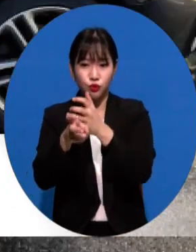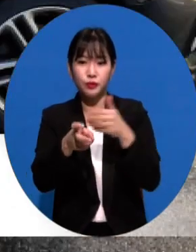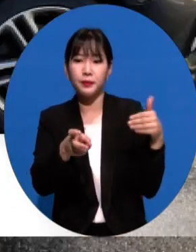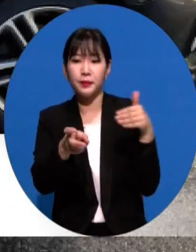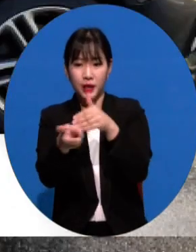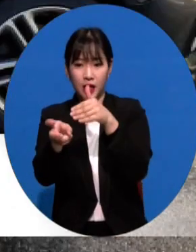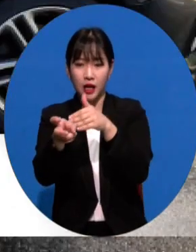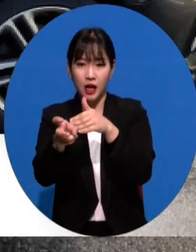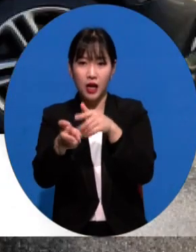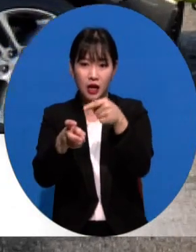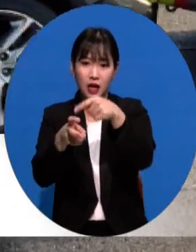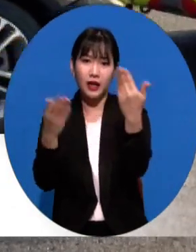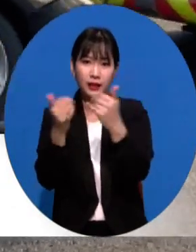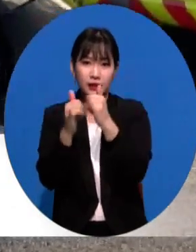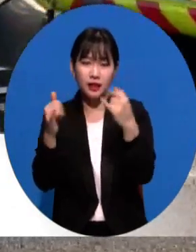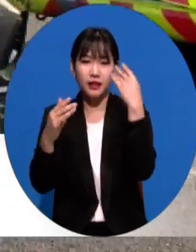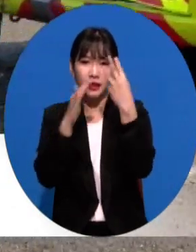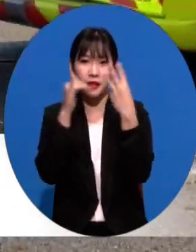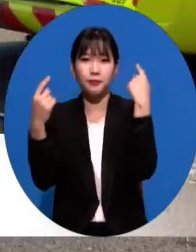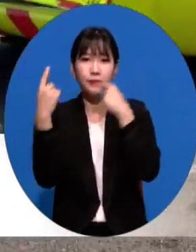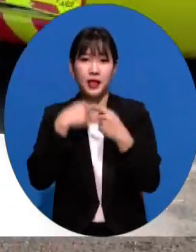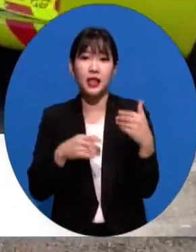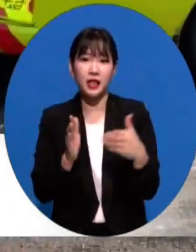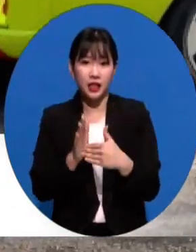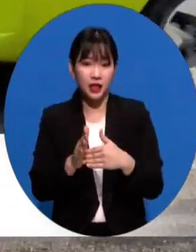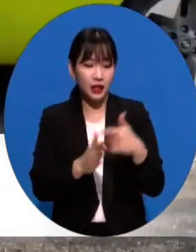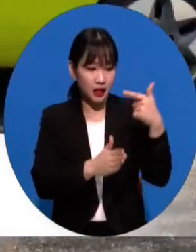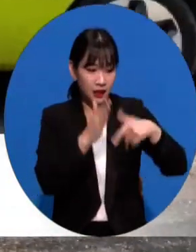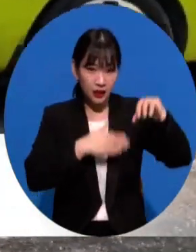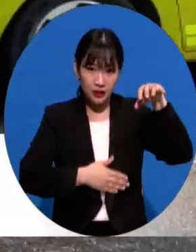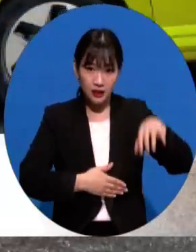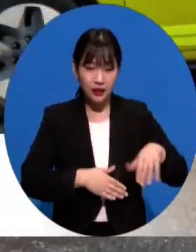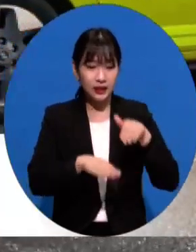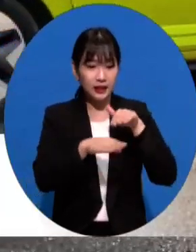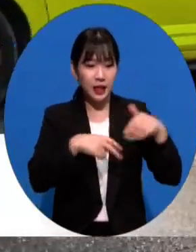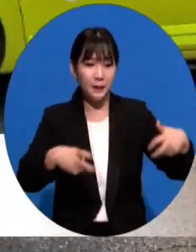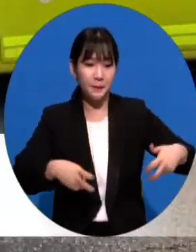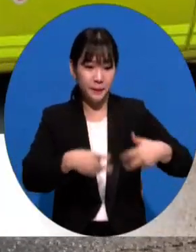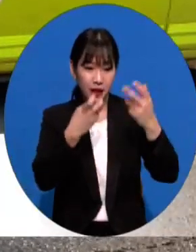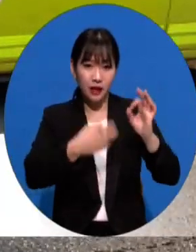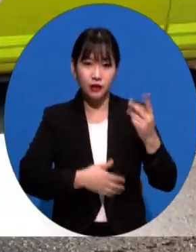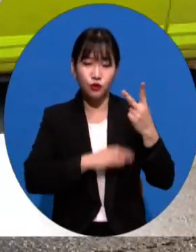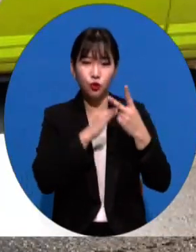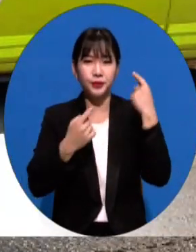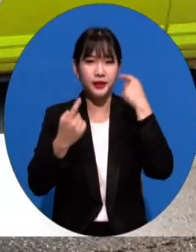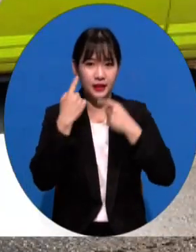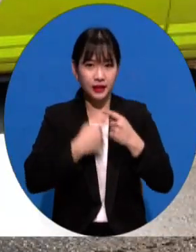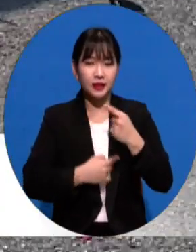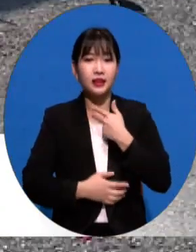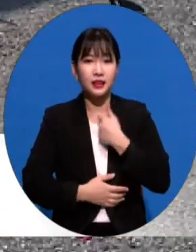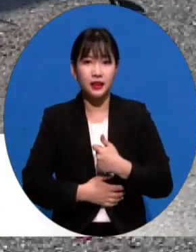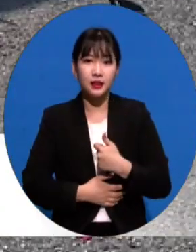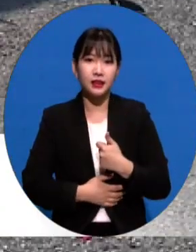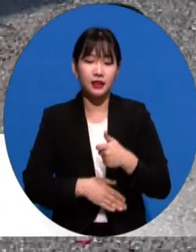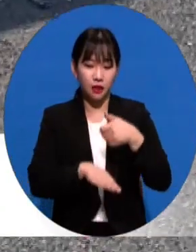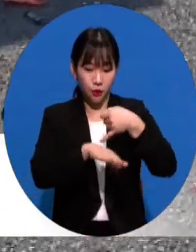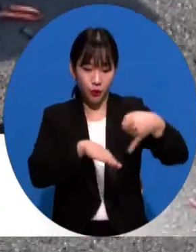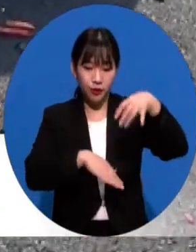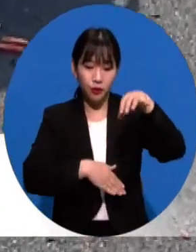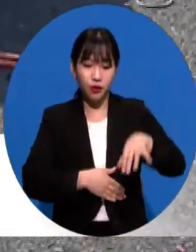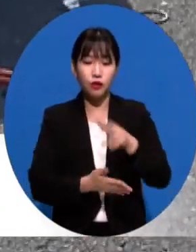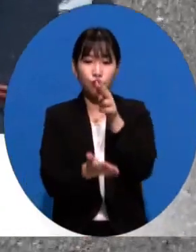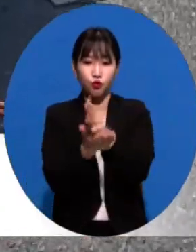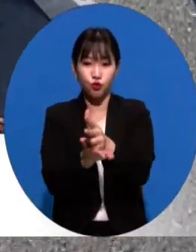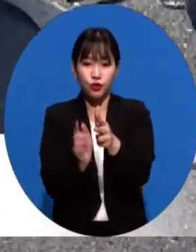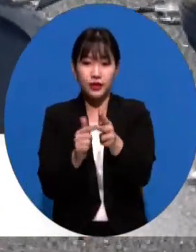구급차를 추돌해 구급대원 3명이 다쳤습니다 또 강진에서는 차량 충돌 사고로 2명의 부상을 입었고 완도에서는